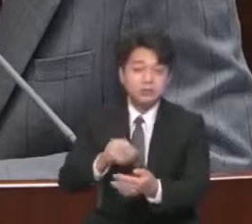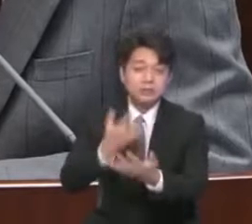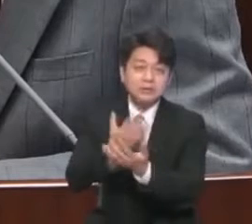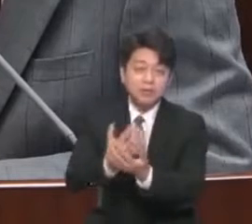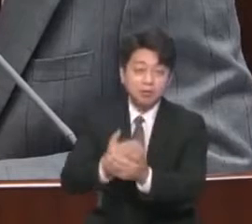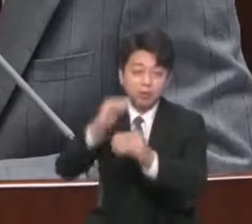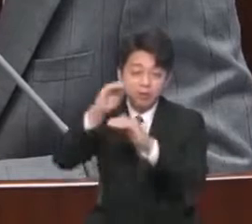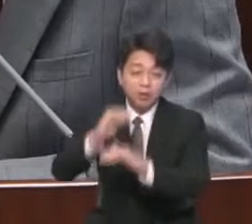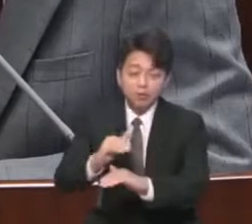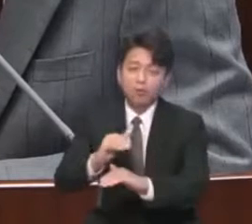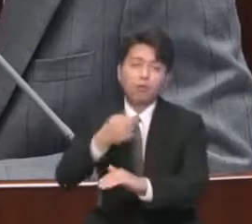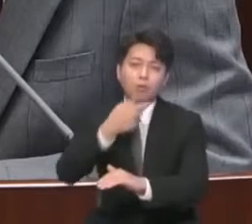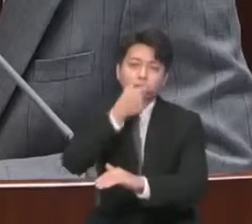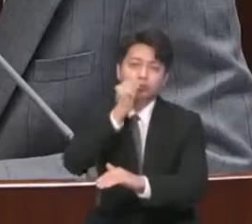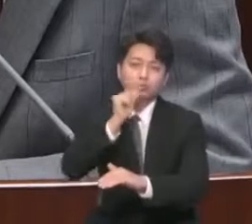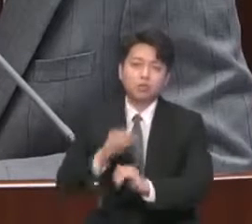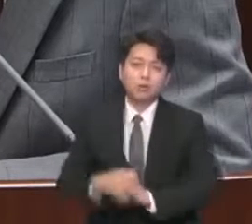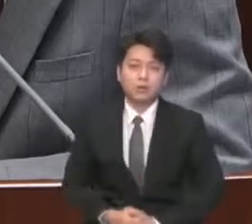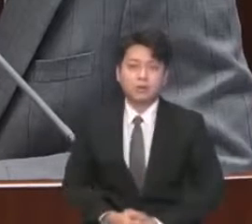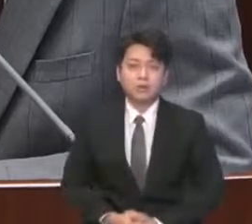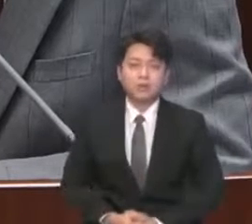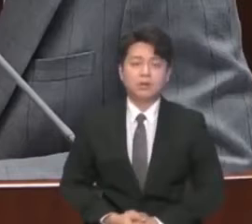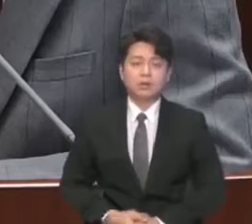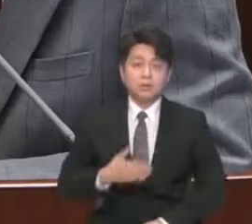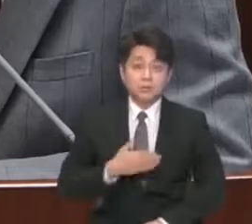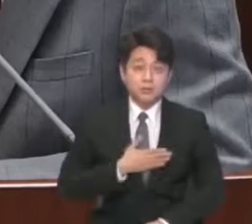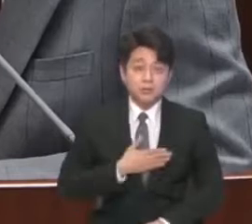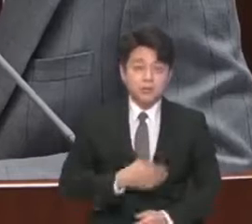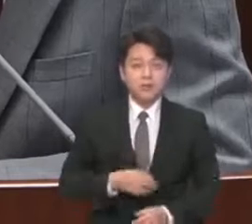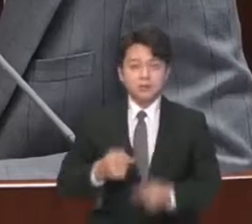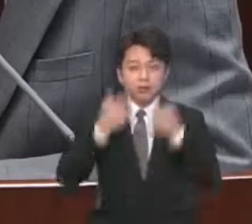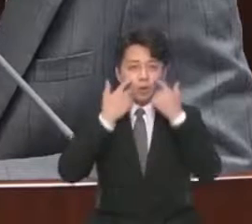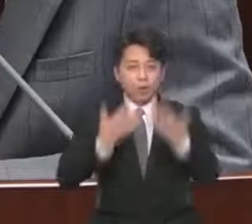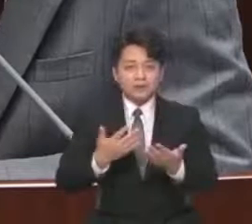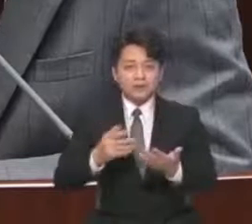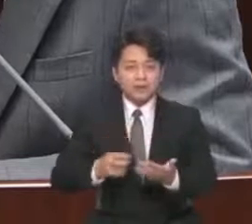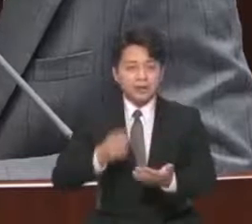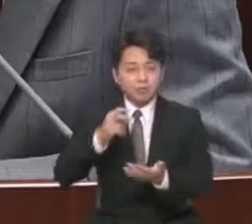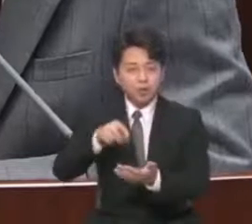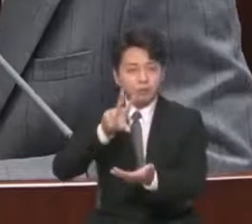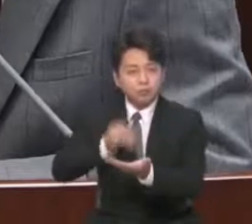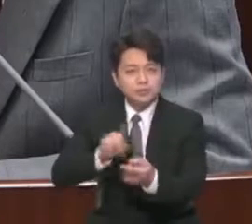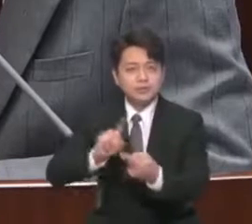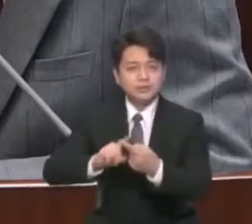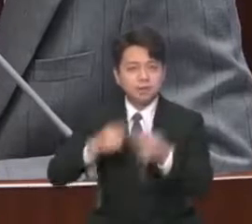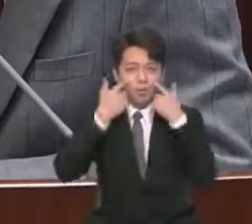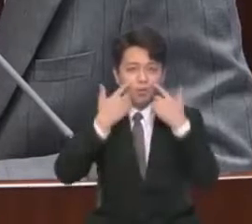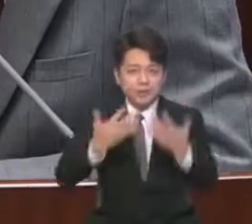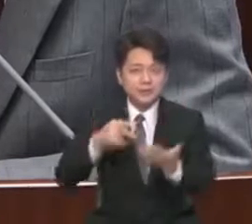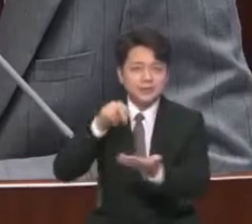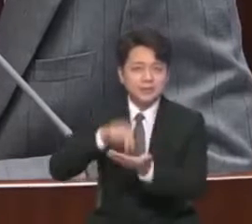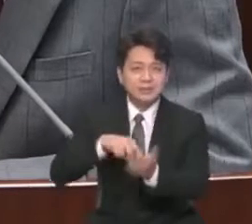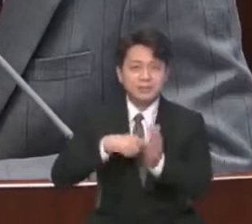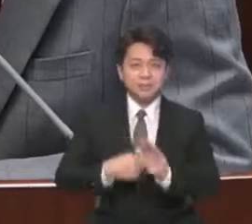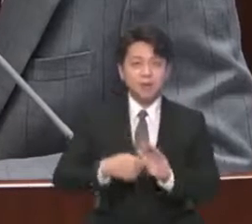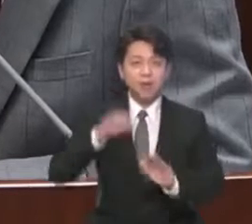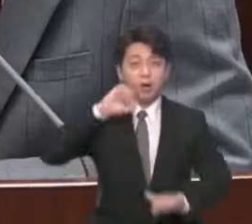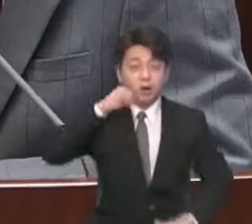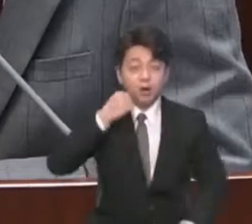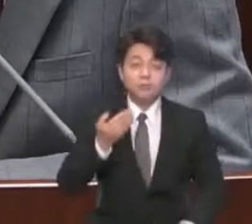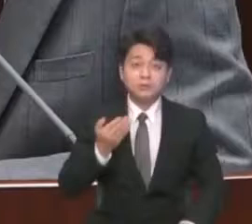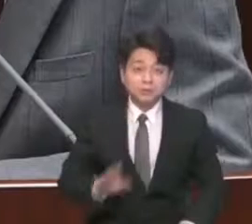지금 남아있질 않기 때문에 제가 이 자리에서 뭐라고 말씀 못 드리겠는데 지금 뭐 그런 부분들도 필요하면은